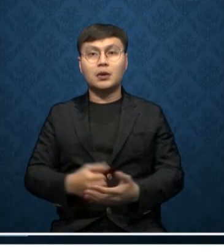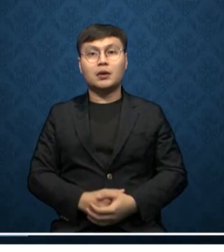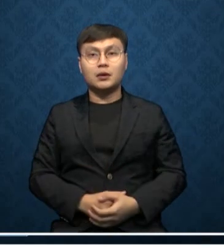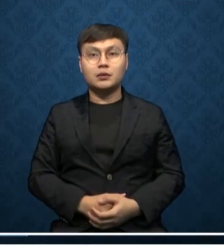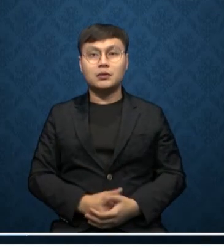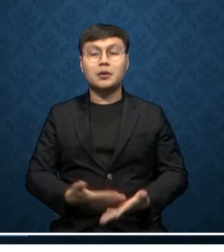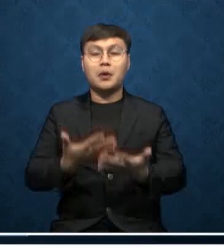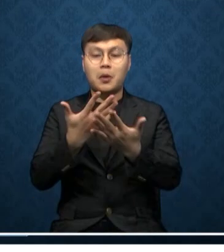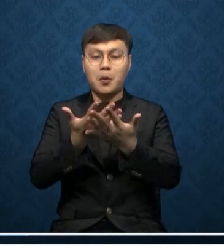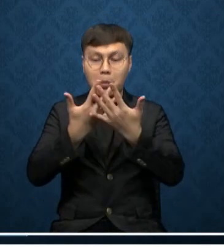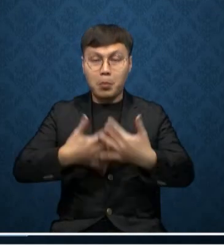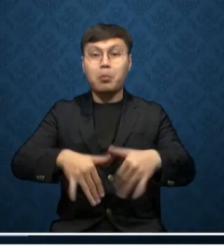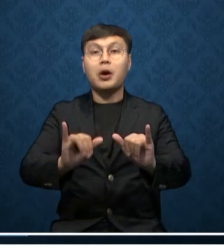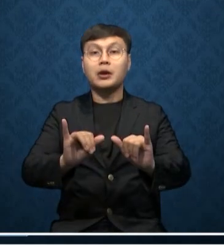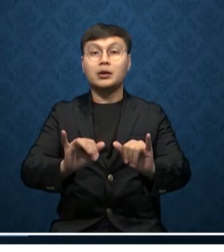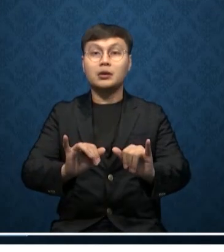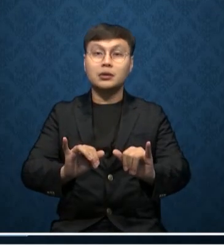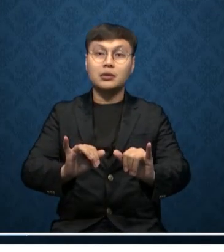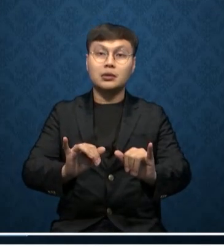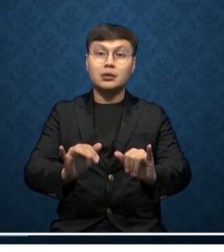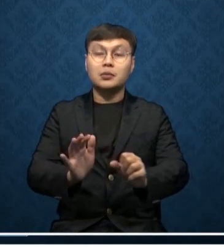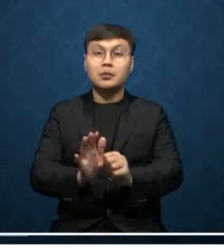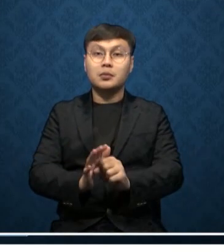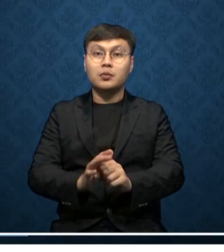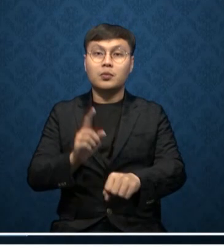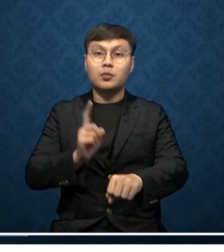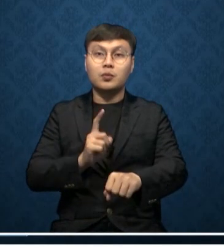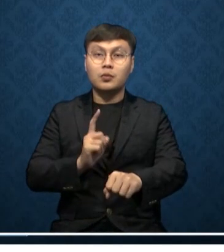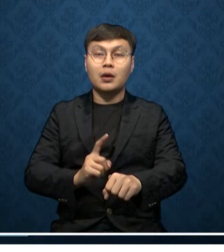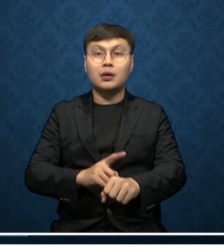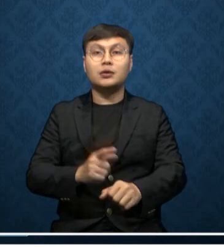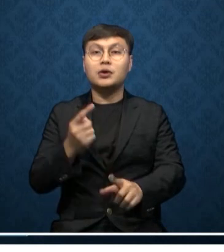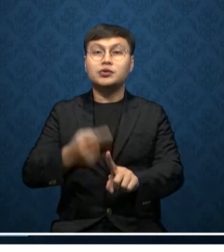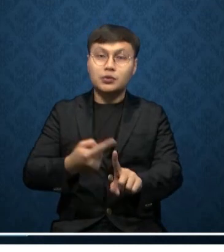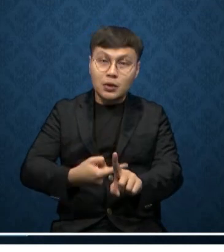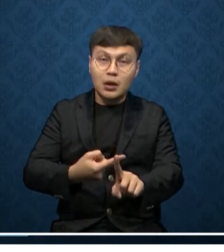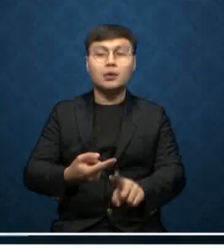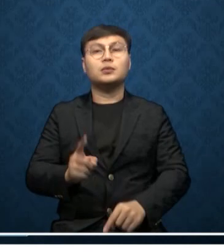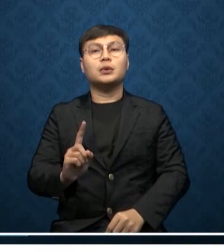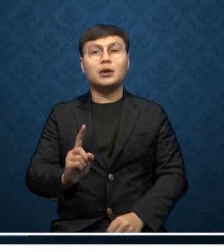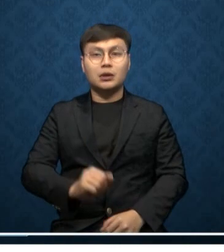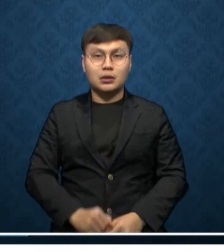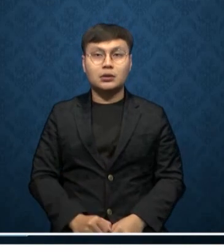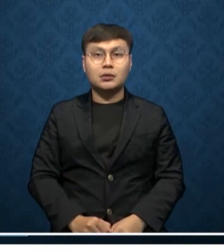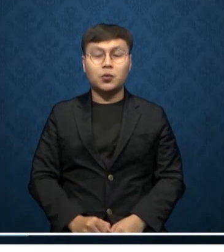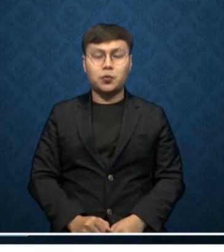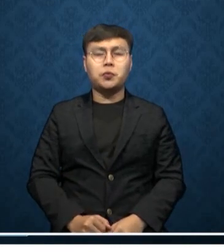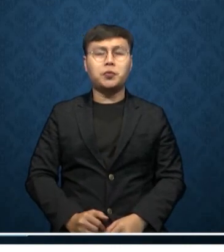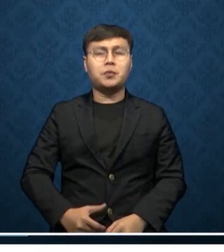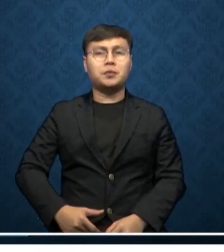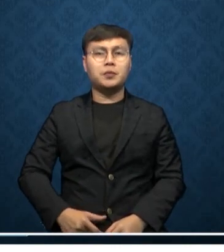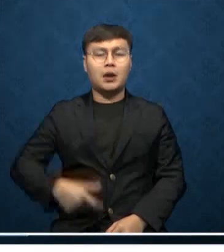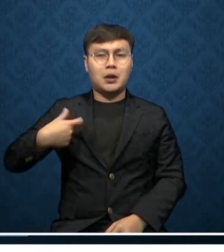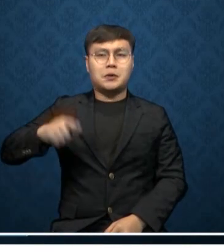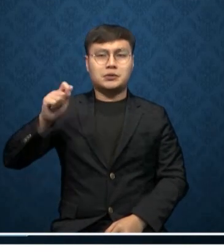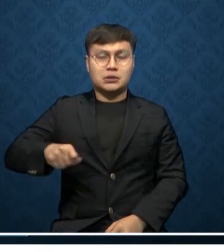ชั่วคราวอันนี้ชื่นชมสายุติธรรมทำได้ดีมากทำเอ่อไม่มีวันหยุดทำแบบไม่ต้อง